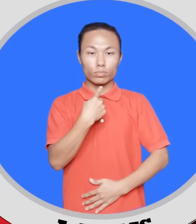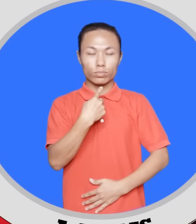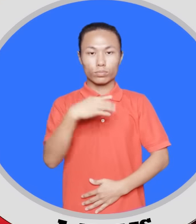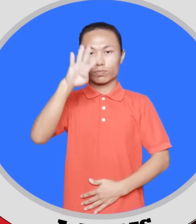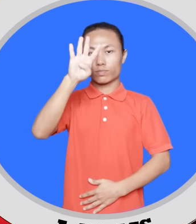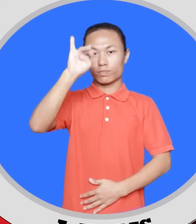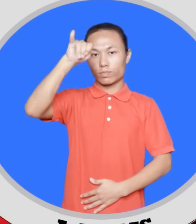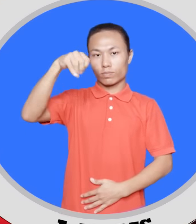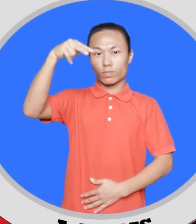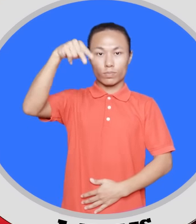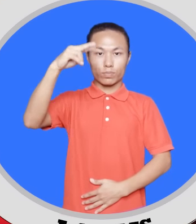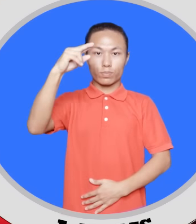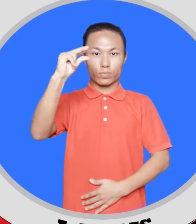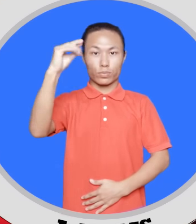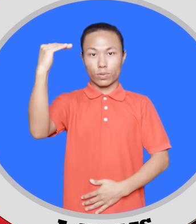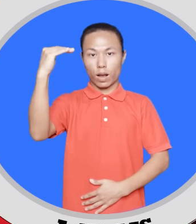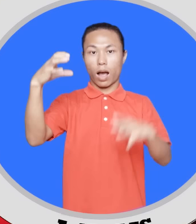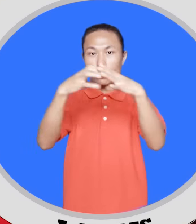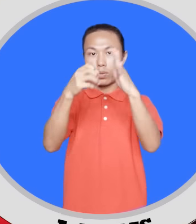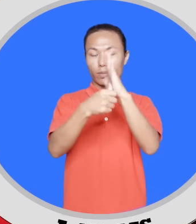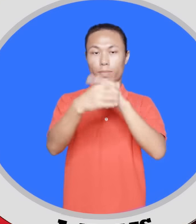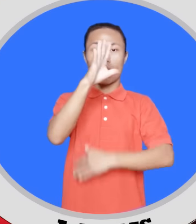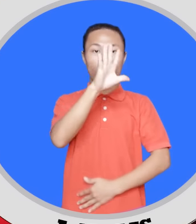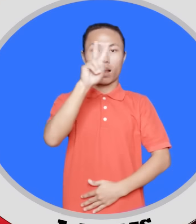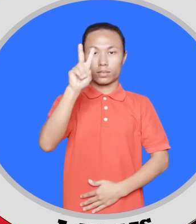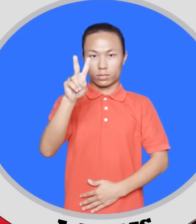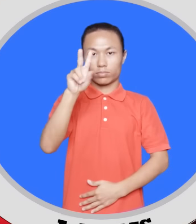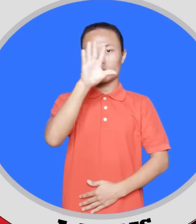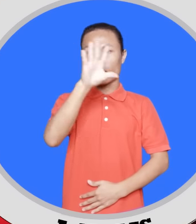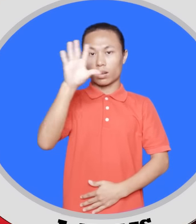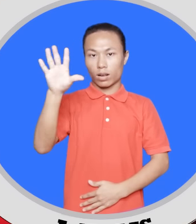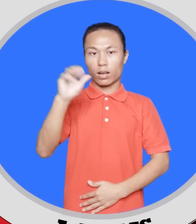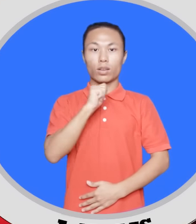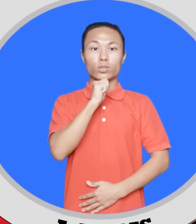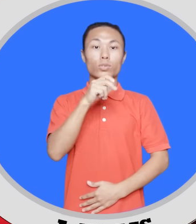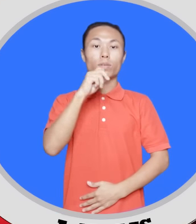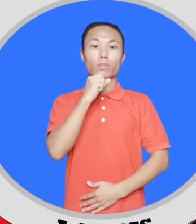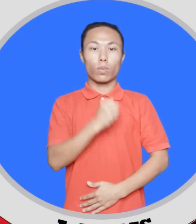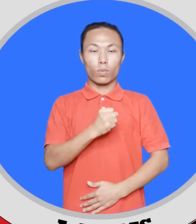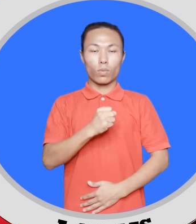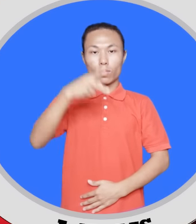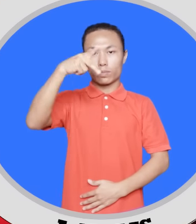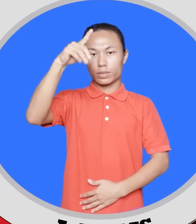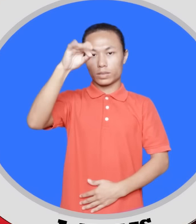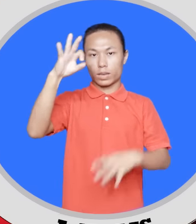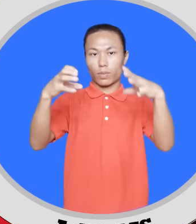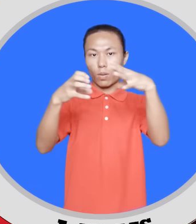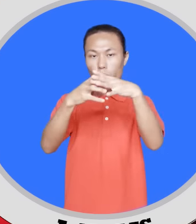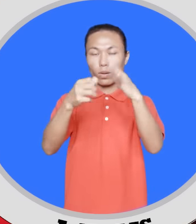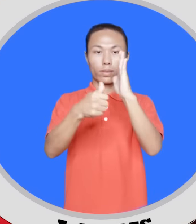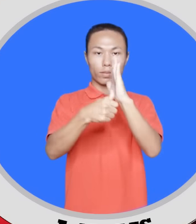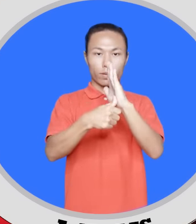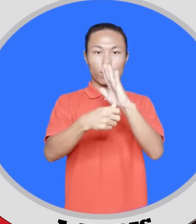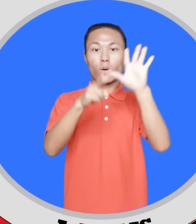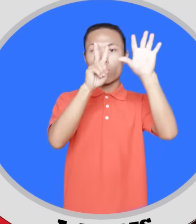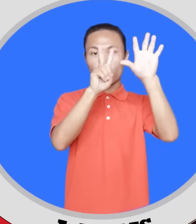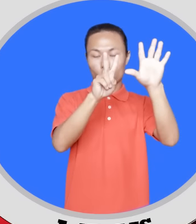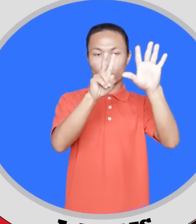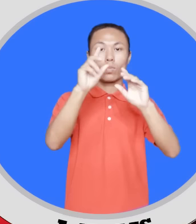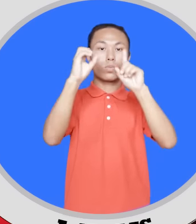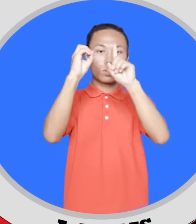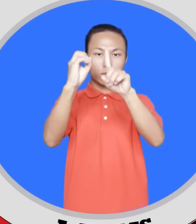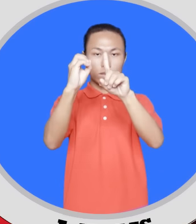52ရွှေဘိုခရိုင်တရင်ခွန်ရွှေဘိုခရိုင်တရင်30ရွှေဘိုခရိုင်တရင်16ယူဟာ55ရွှေဘိုခရိုင်တရ